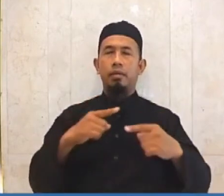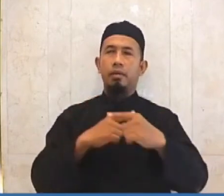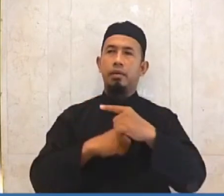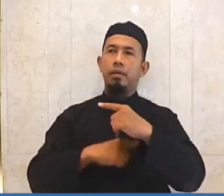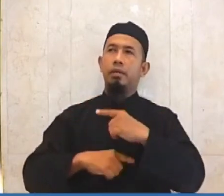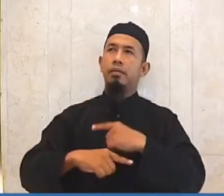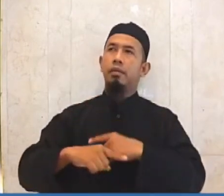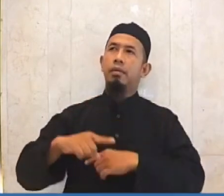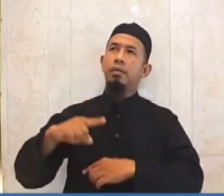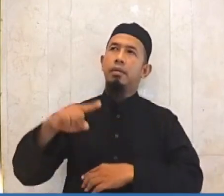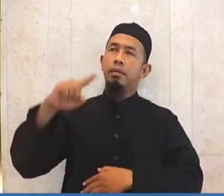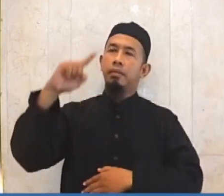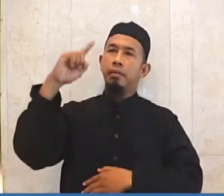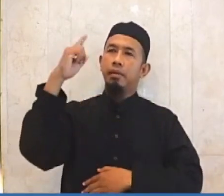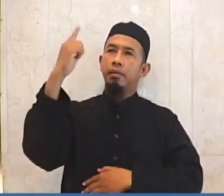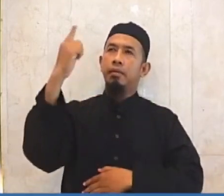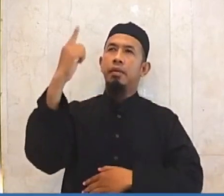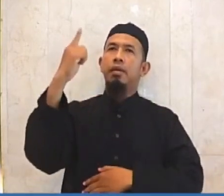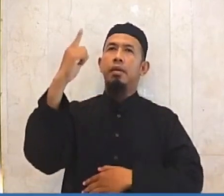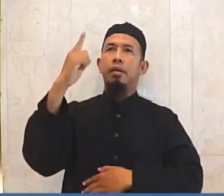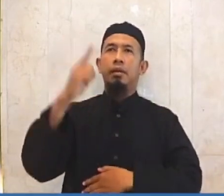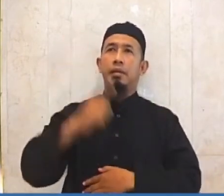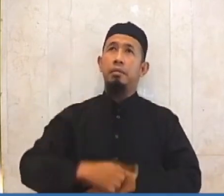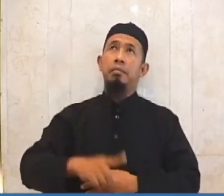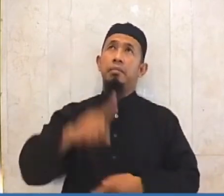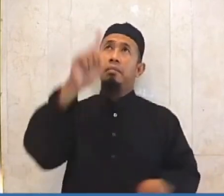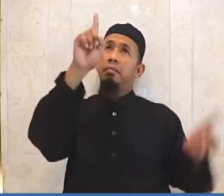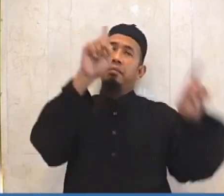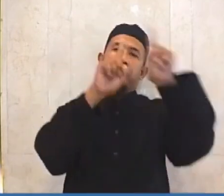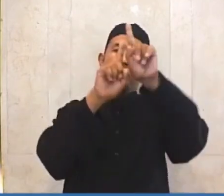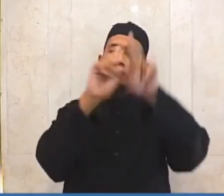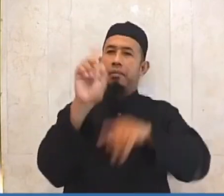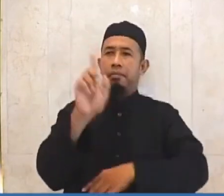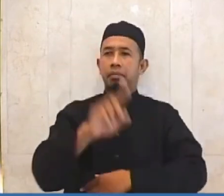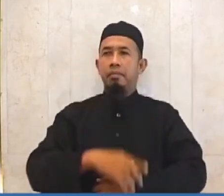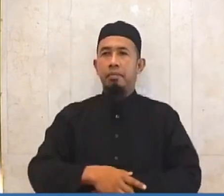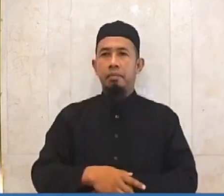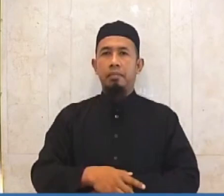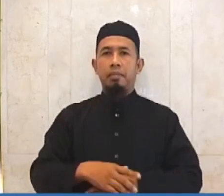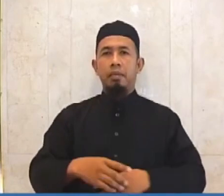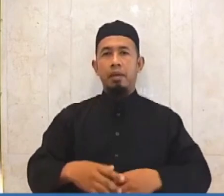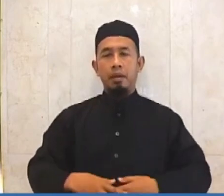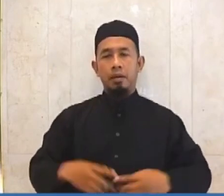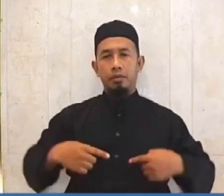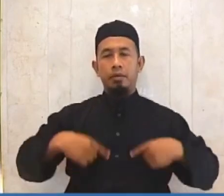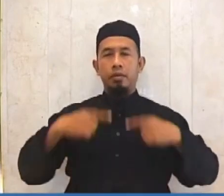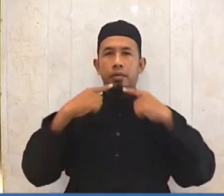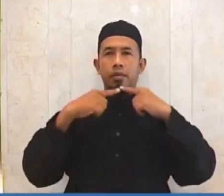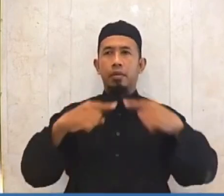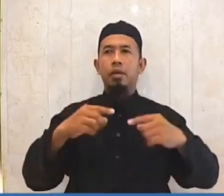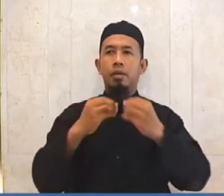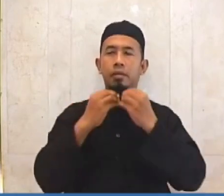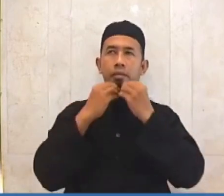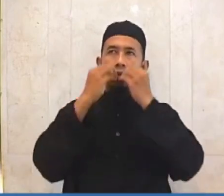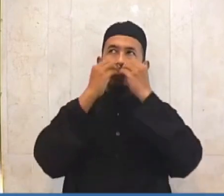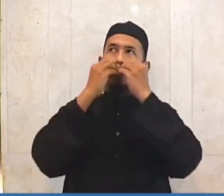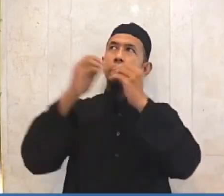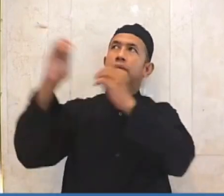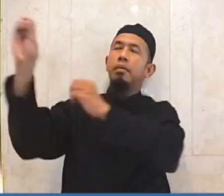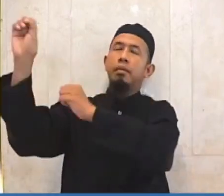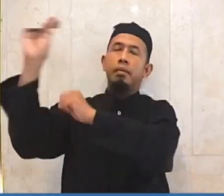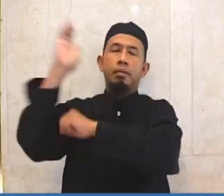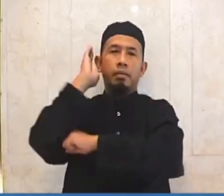allaahaillallahu wahdahu la syarikalah wa asadu Anna muhammadan abduhuasulu la